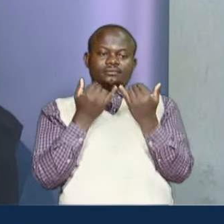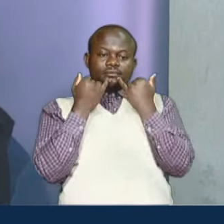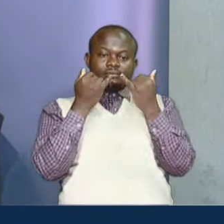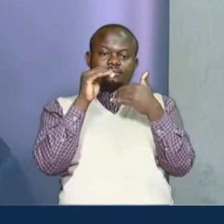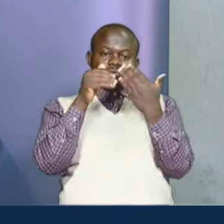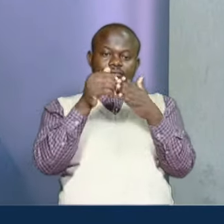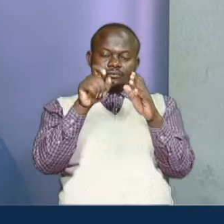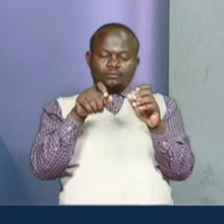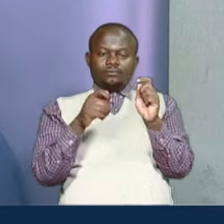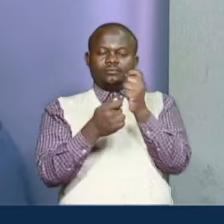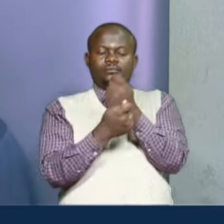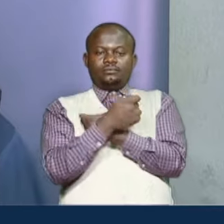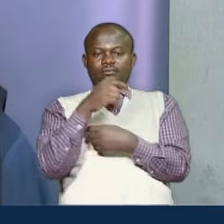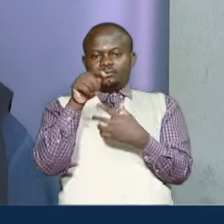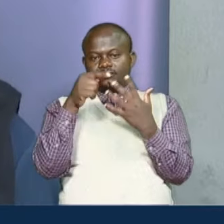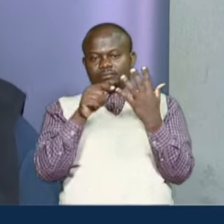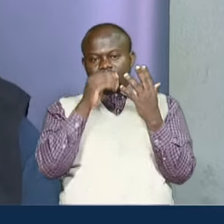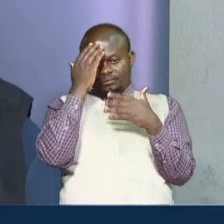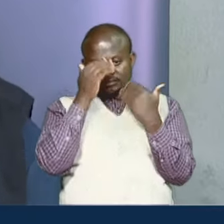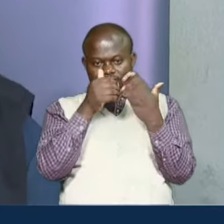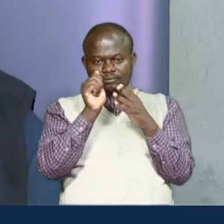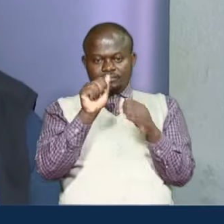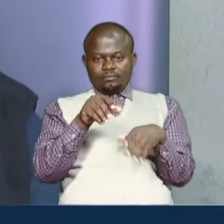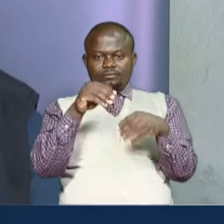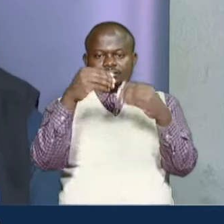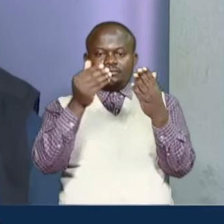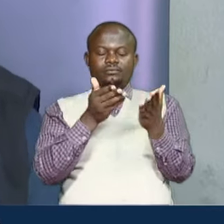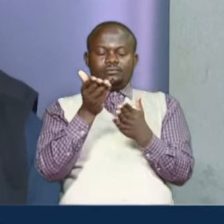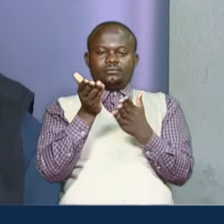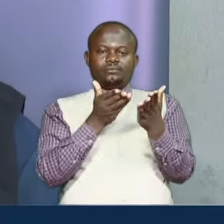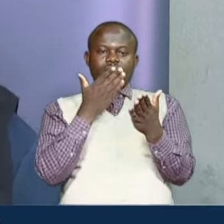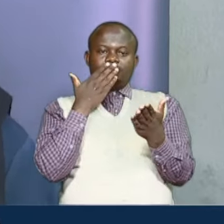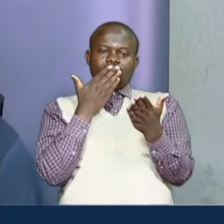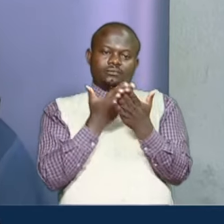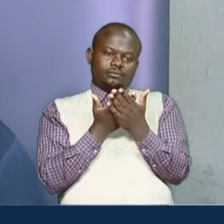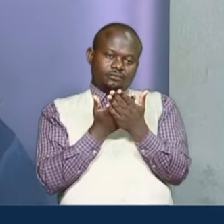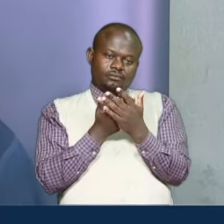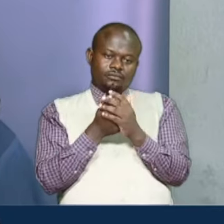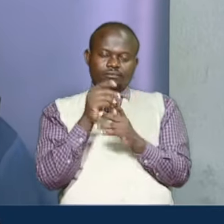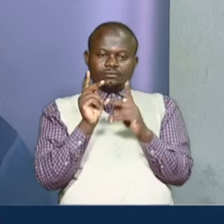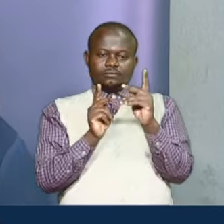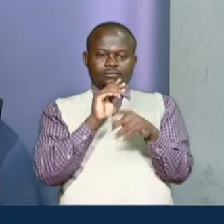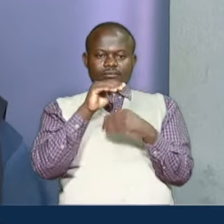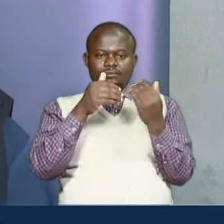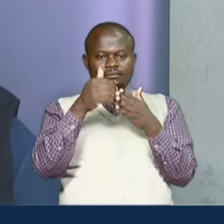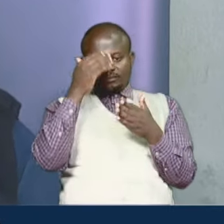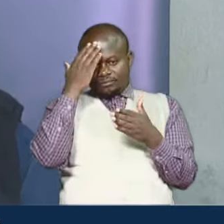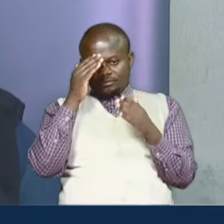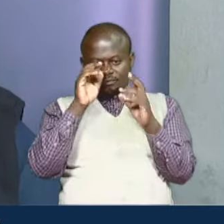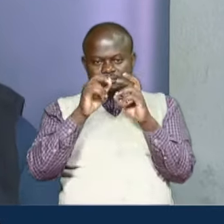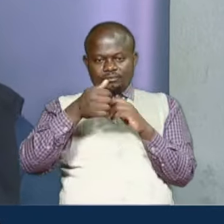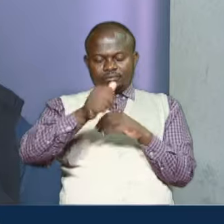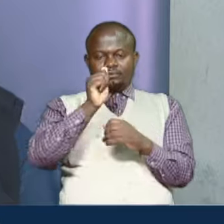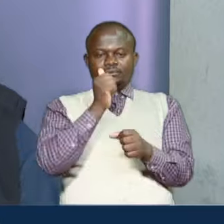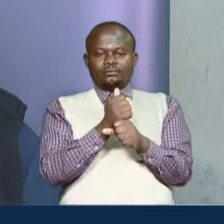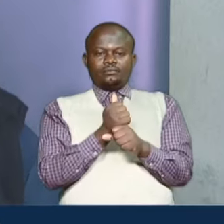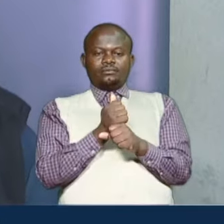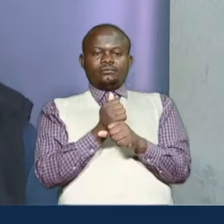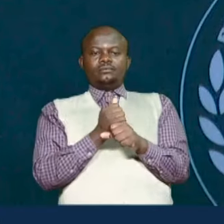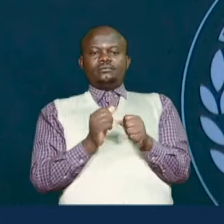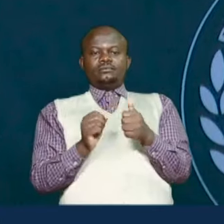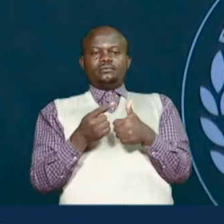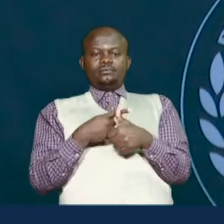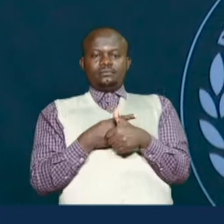bagomba kubikosora kugira ngo tubashe guha serivisi nziza umuturage, ku muturage niwe dukorera, muturage ku